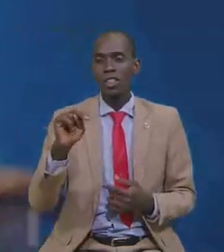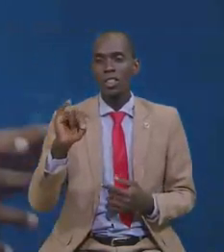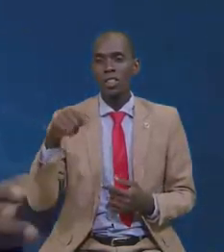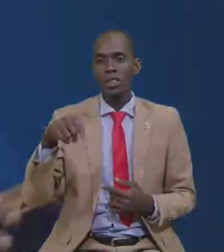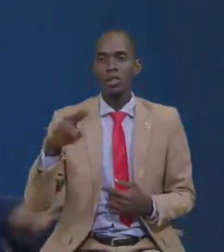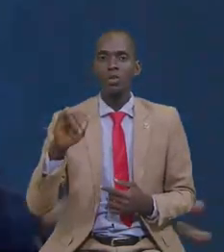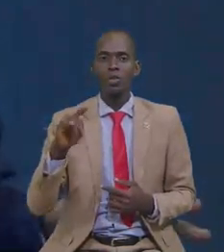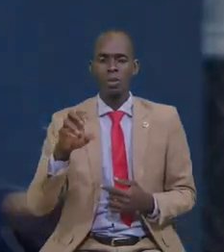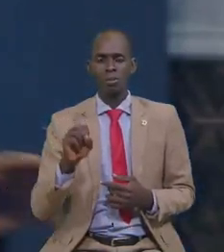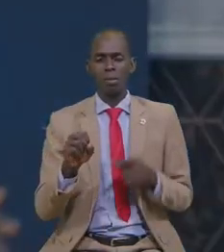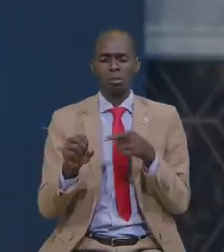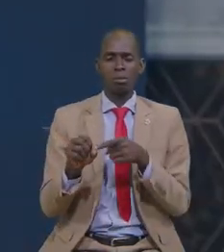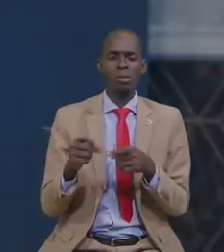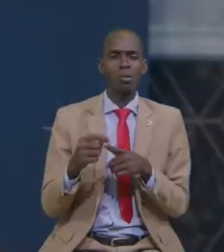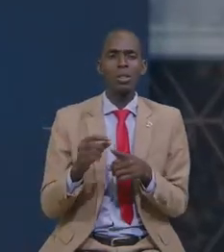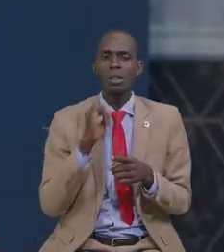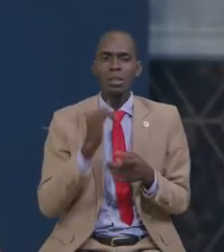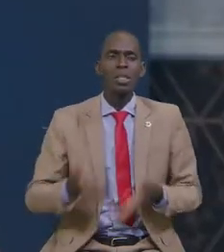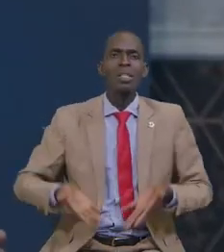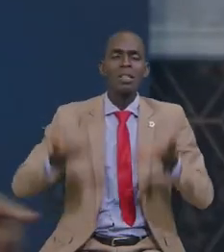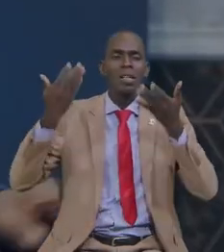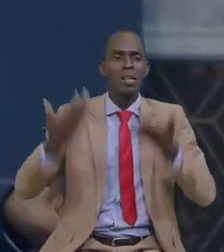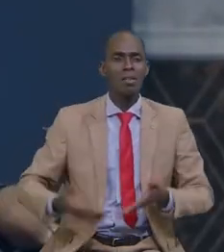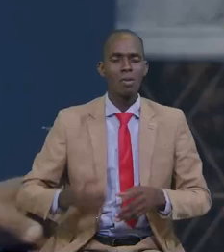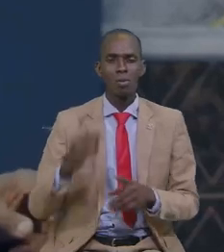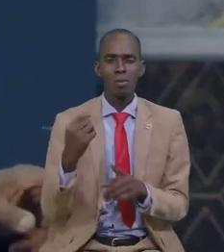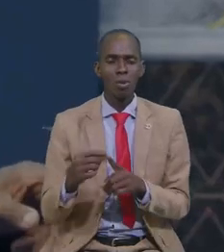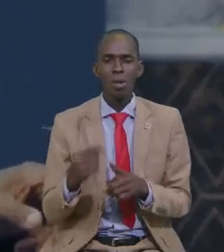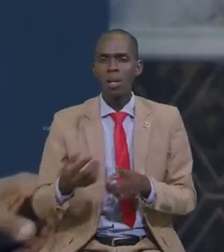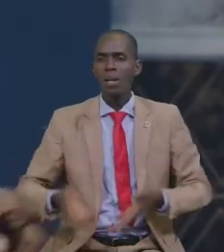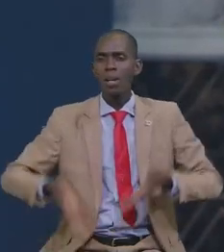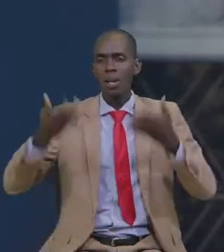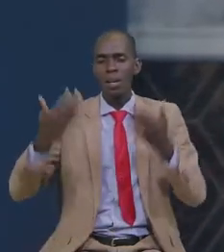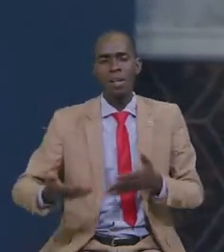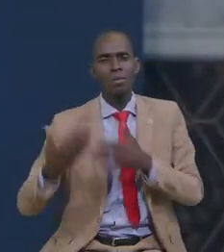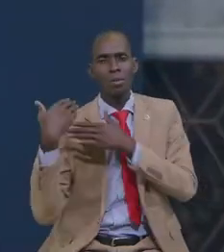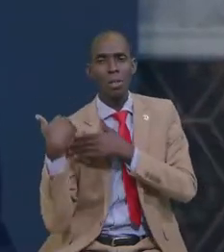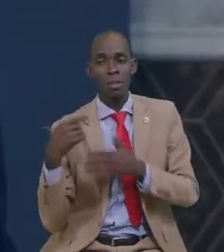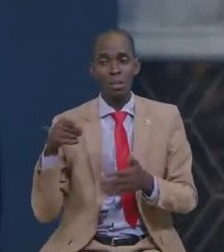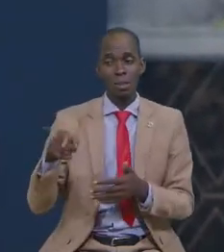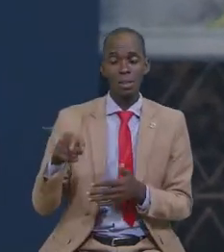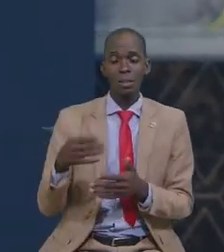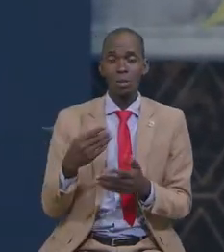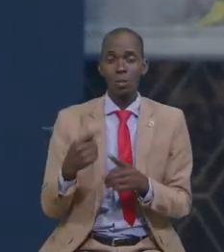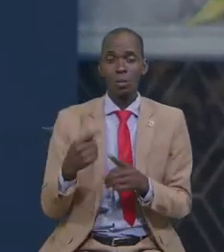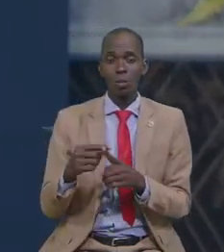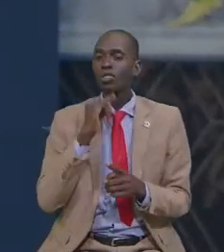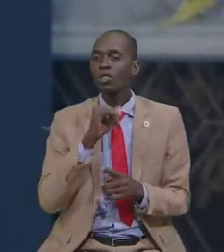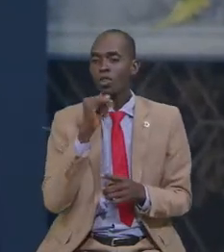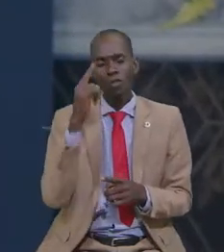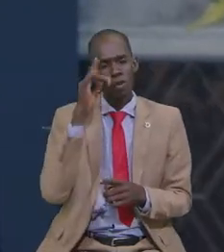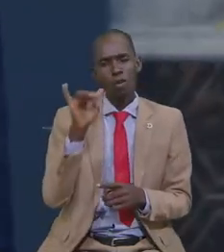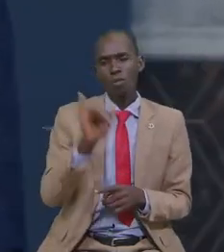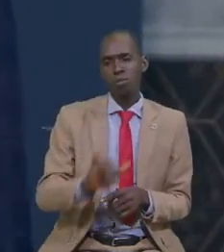l'iniquité. C'est comme un fardeau pesant. Est-ce que ceci n'est